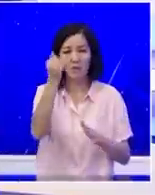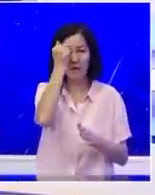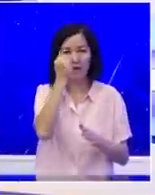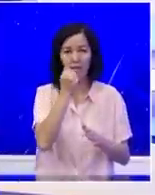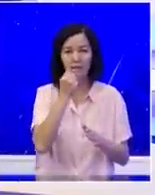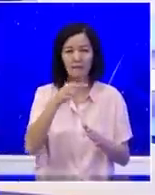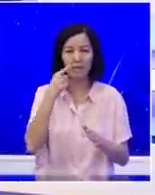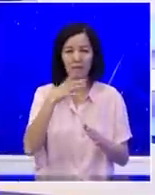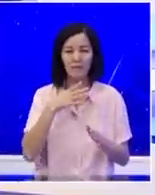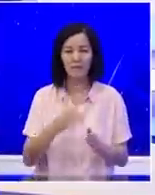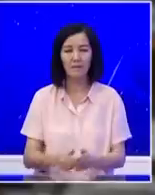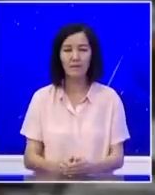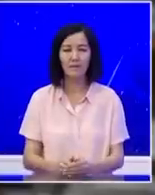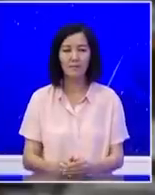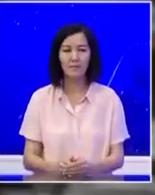алғыс білдірді.